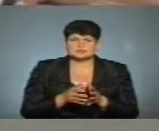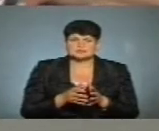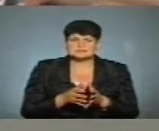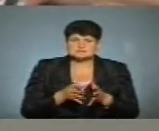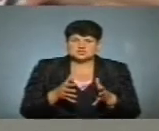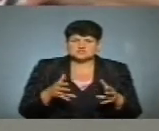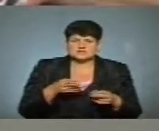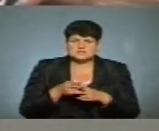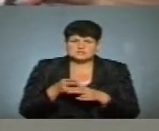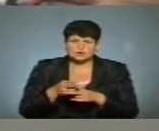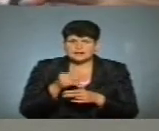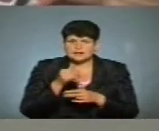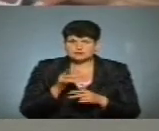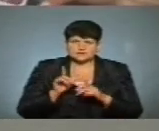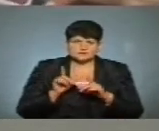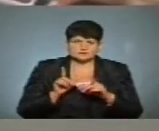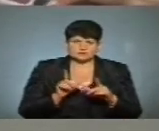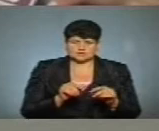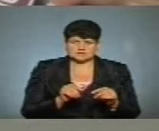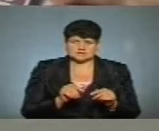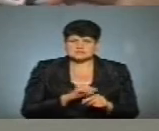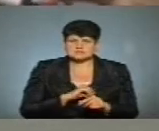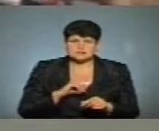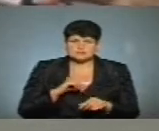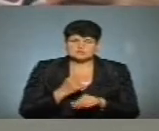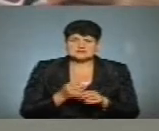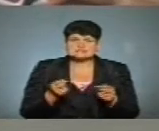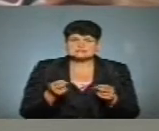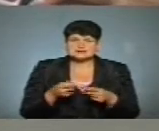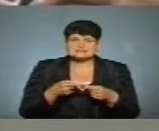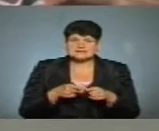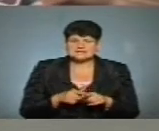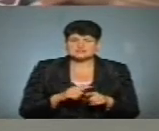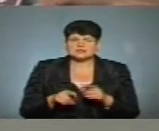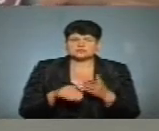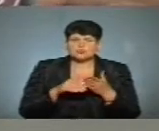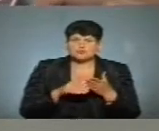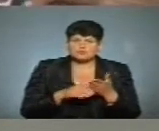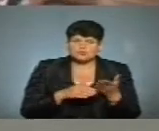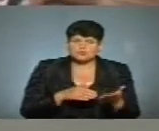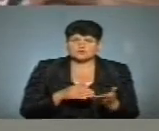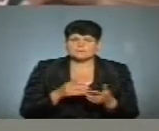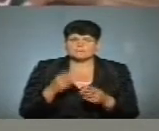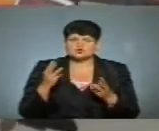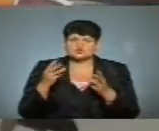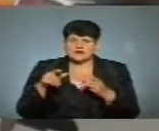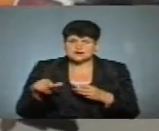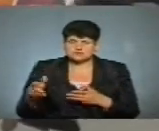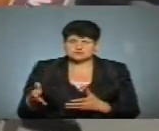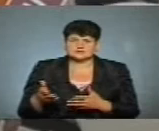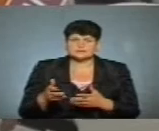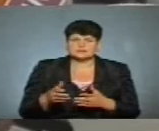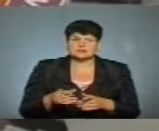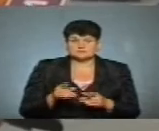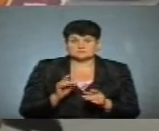збільшення заторів і неможливість проїзду. Саме основне спецтехніки – це таке, як швидка допомога, пожежники. Оптимальним